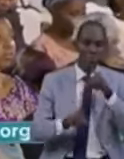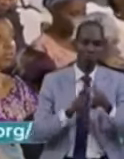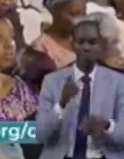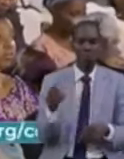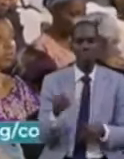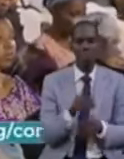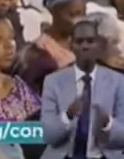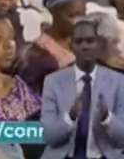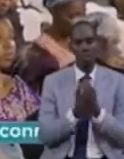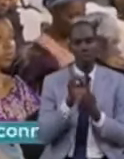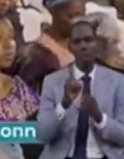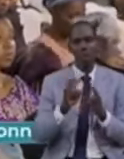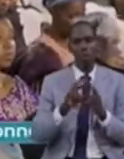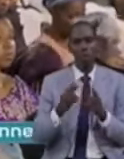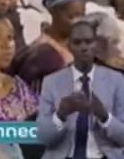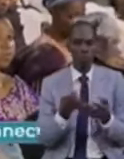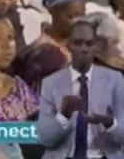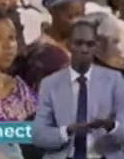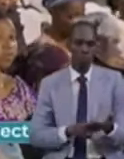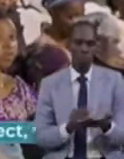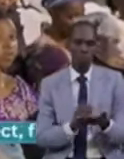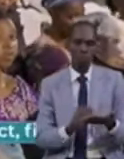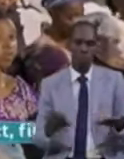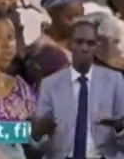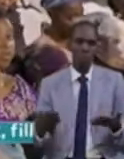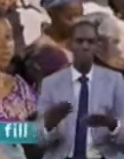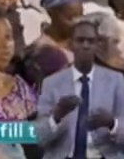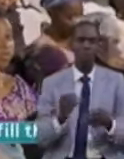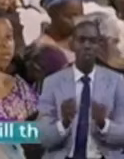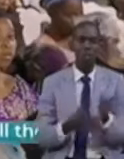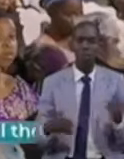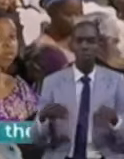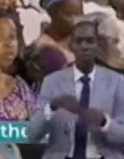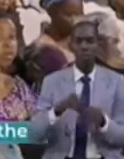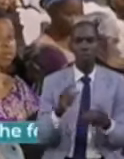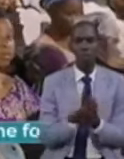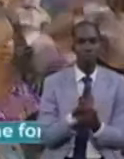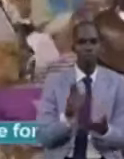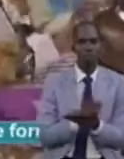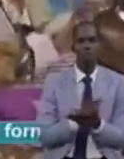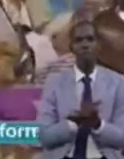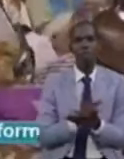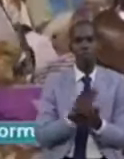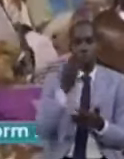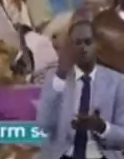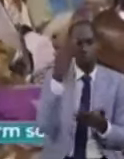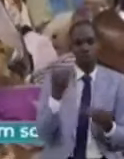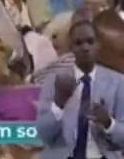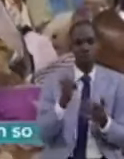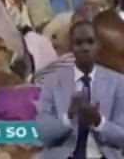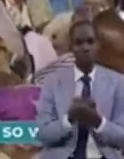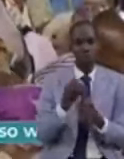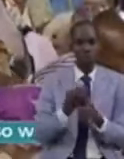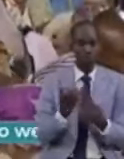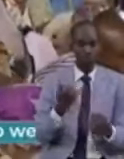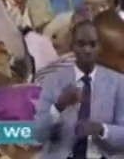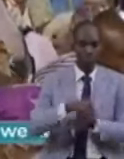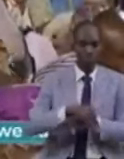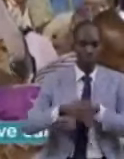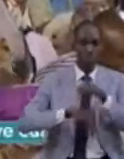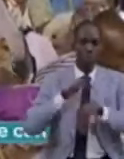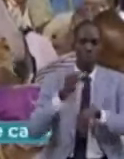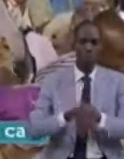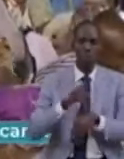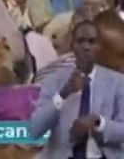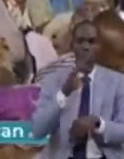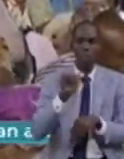retraite où vous êtes présentement vous qui avez levé la main comprenez que ce soir vous êtes nouvelle personne vous don enfant de Dieu